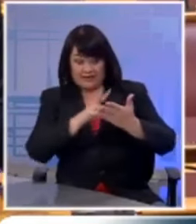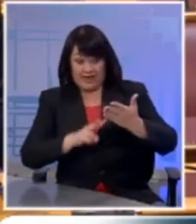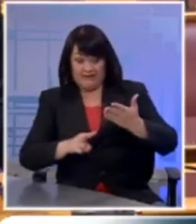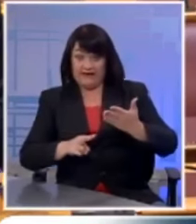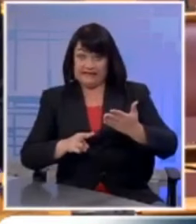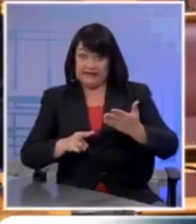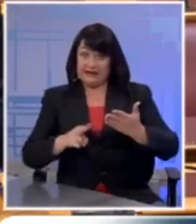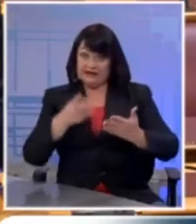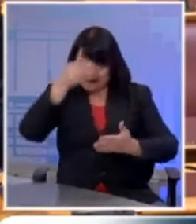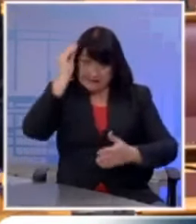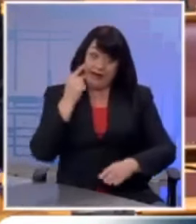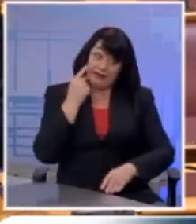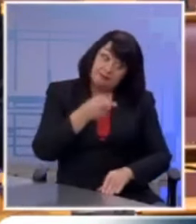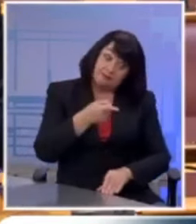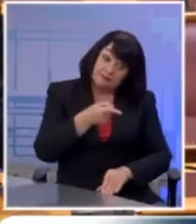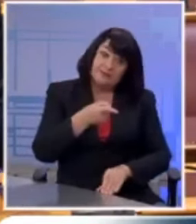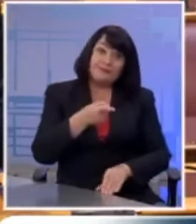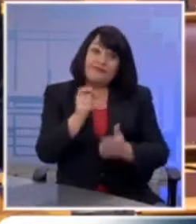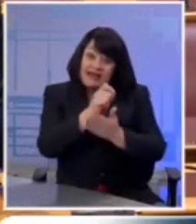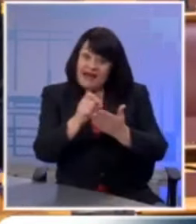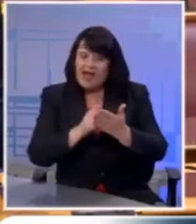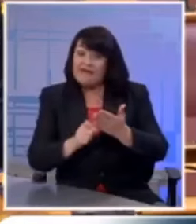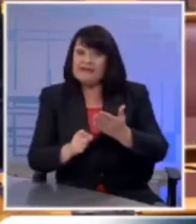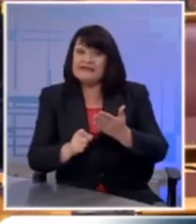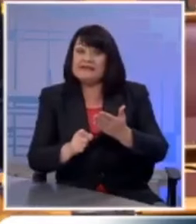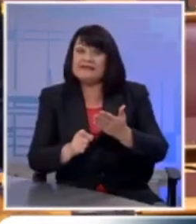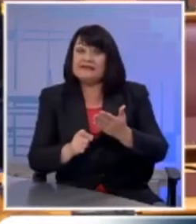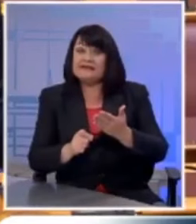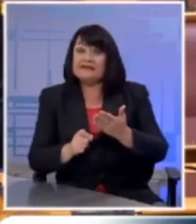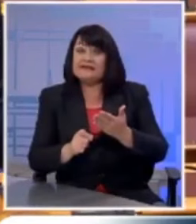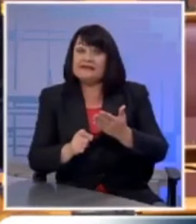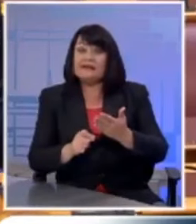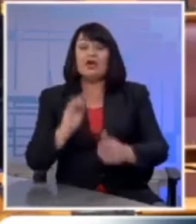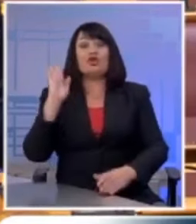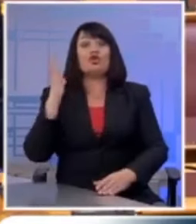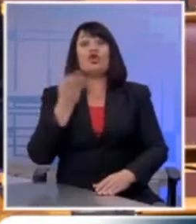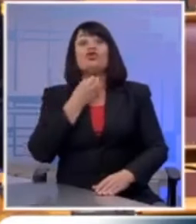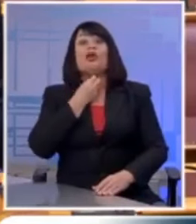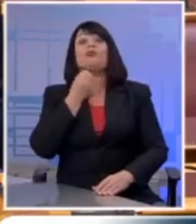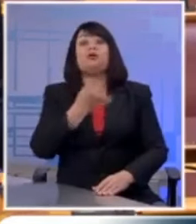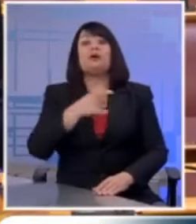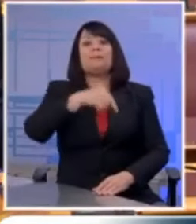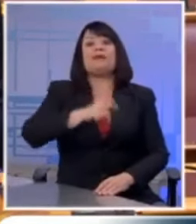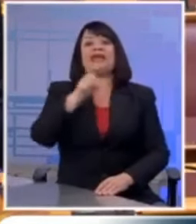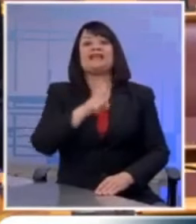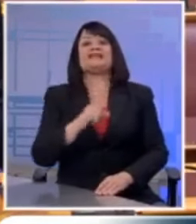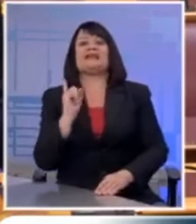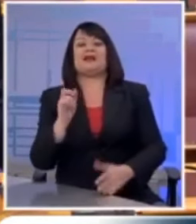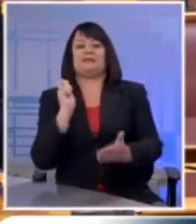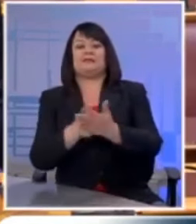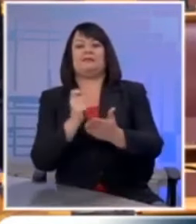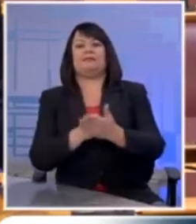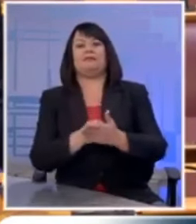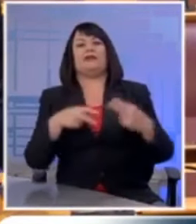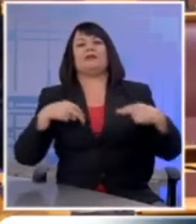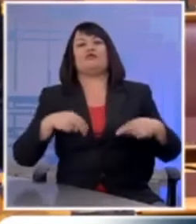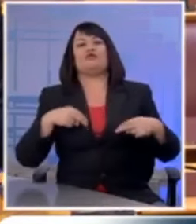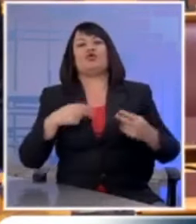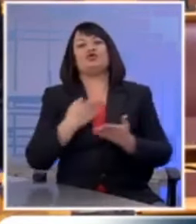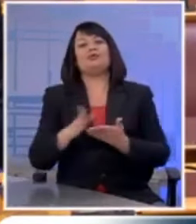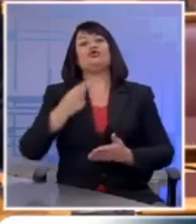κάθεται δίπλα σας, στο οποίο γράφεται μέσα ότι χάρη στο τότε προδοτικό PSI πληρώνετε εσείς ως Υπουργός τώρα τους